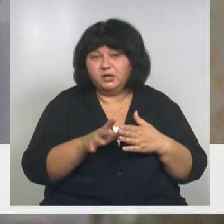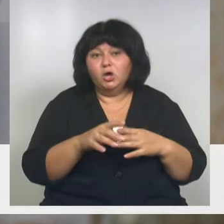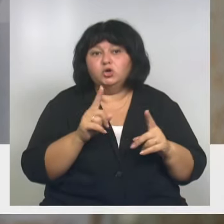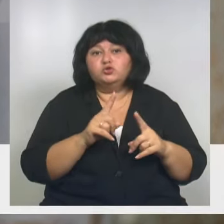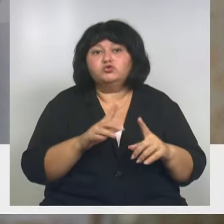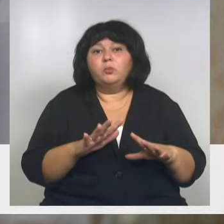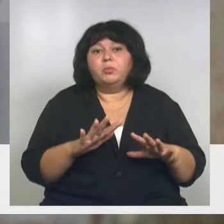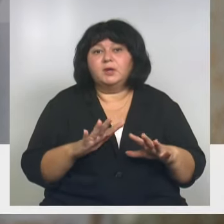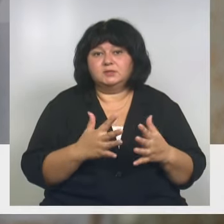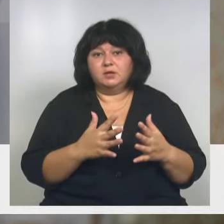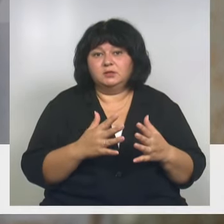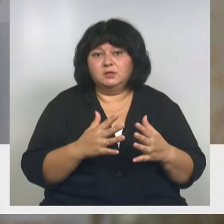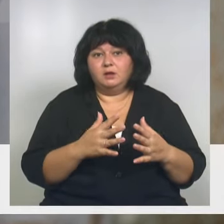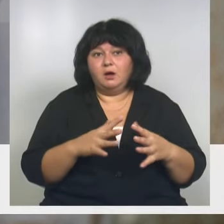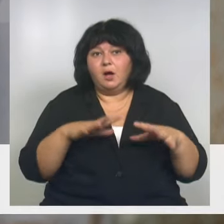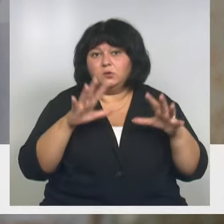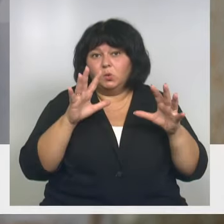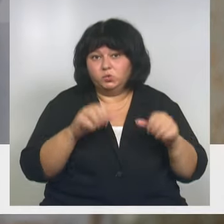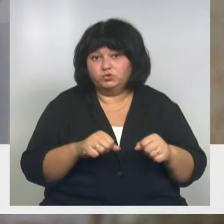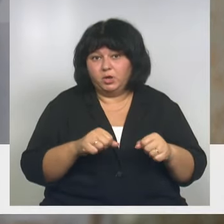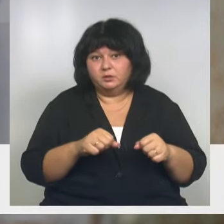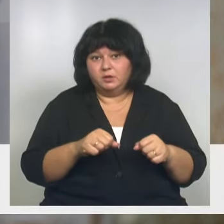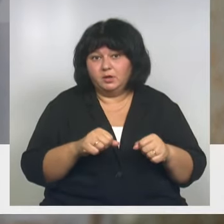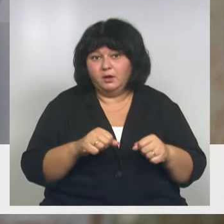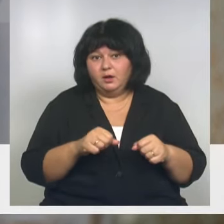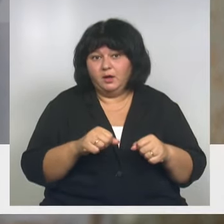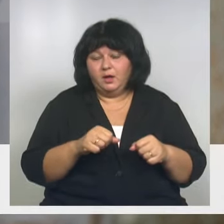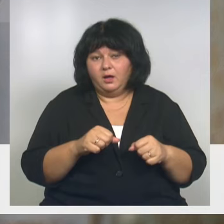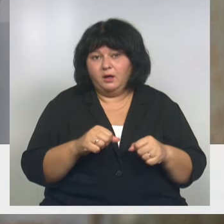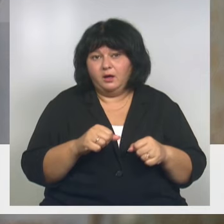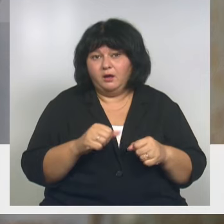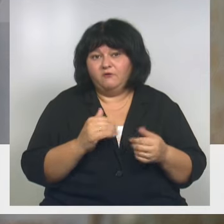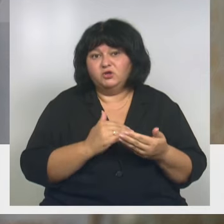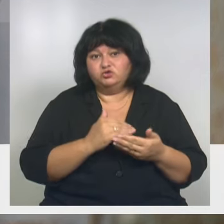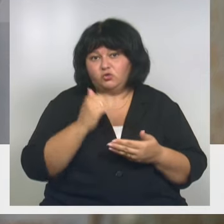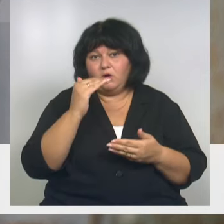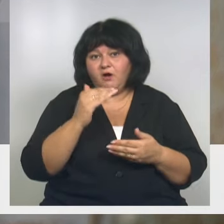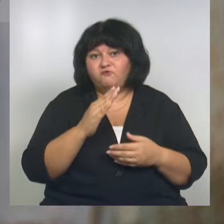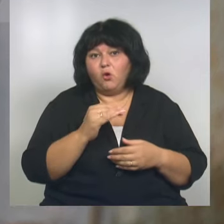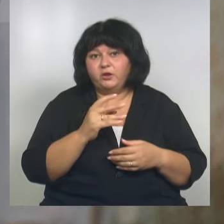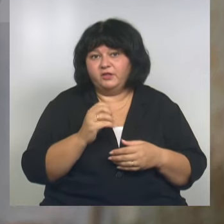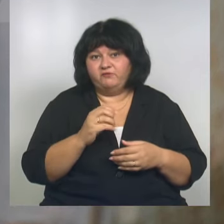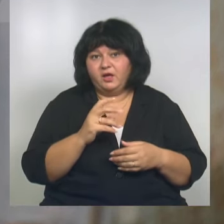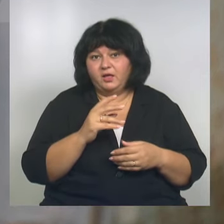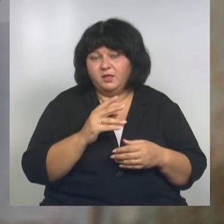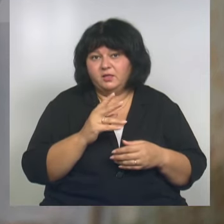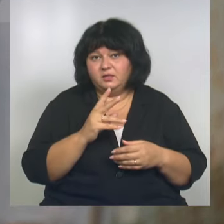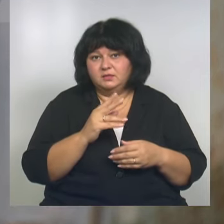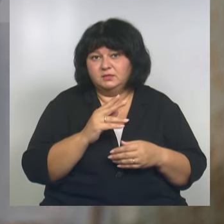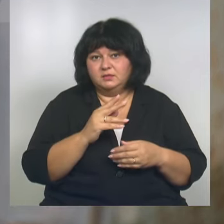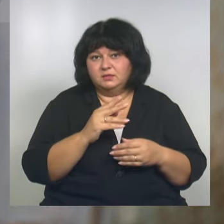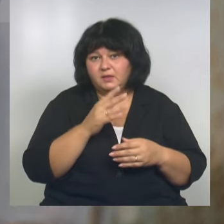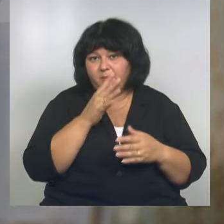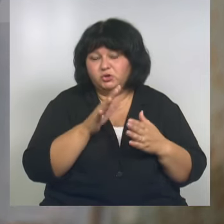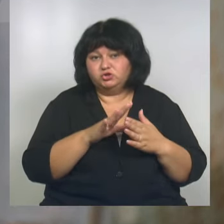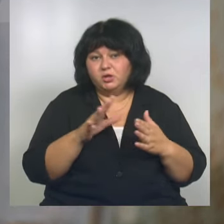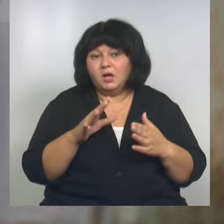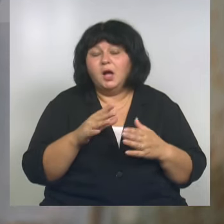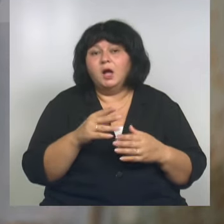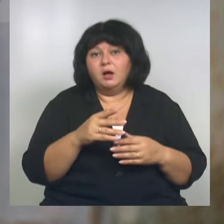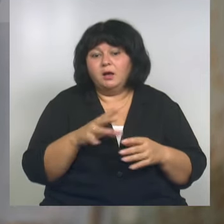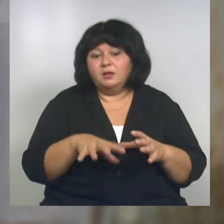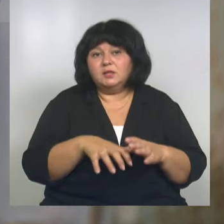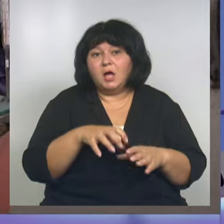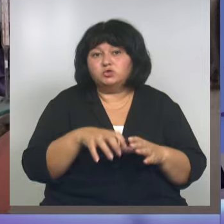происходило? Отключение напряжения, высоковольтного напряжения. КНС, насосы